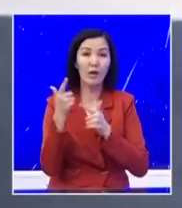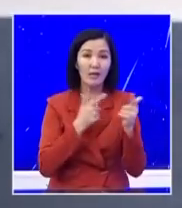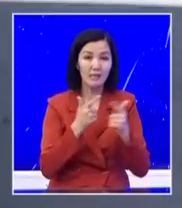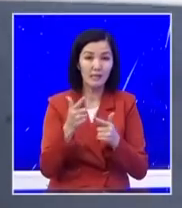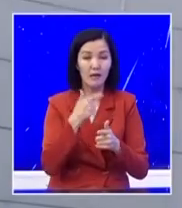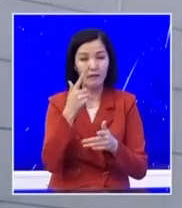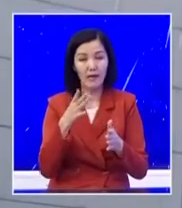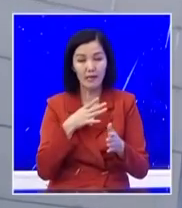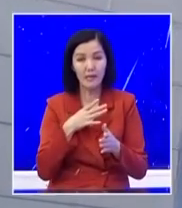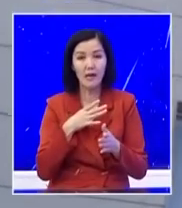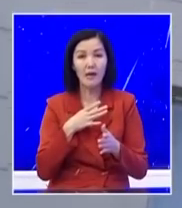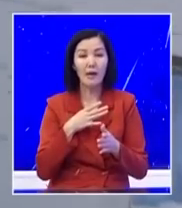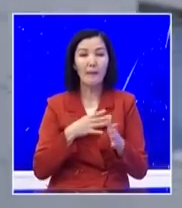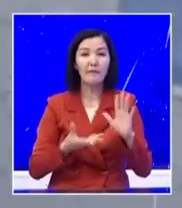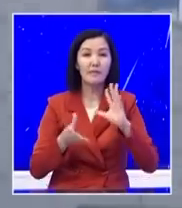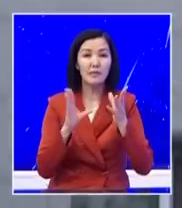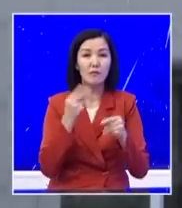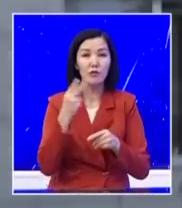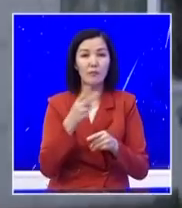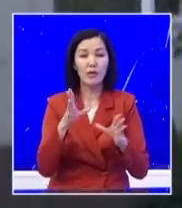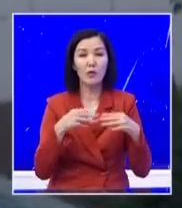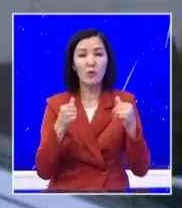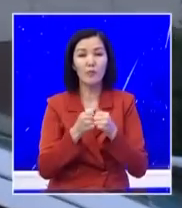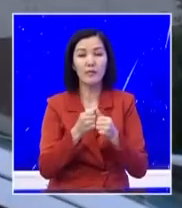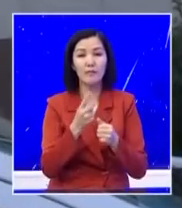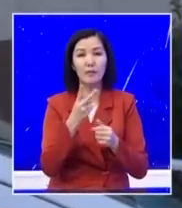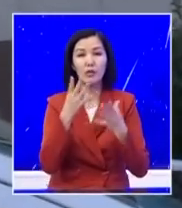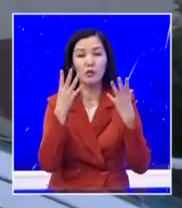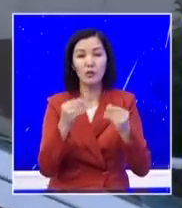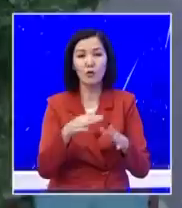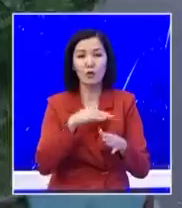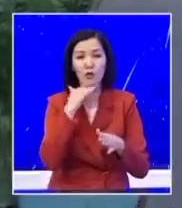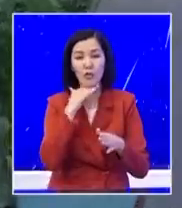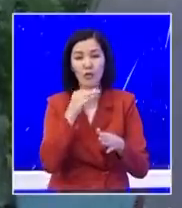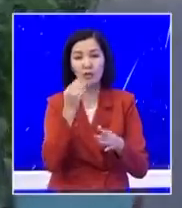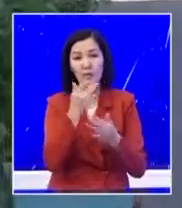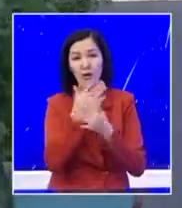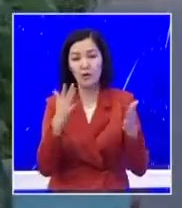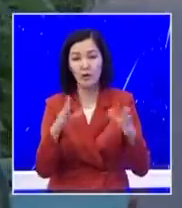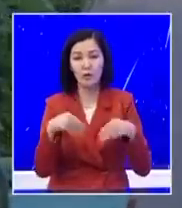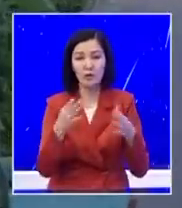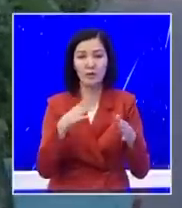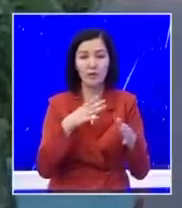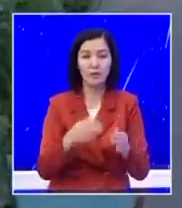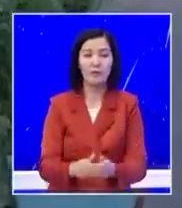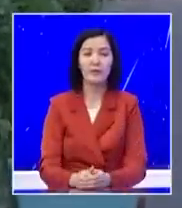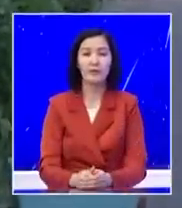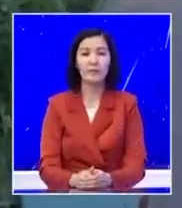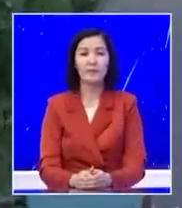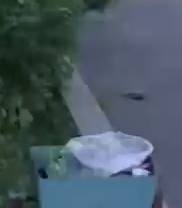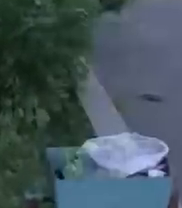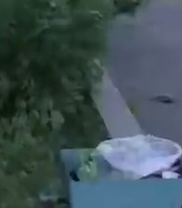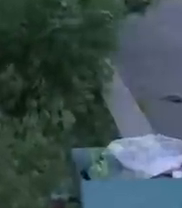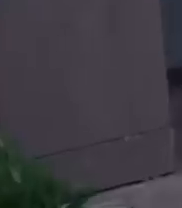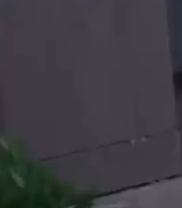екендіктерін танытты. Олар бас аяға 22 отбасыға бірнеше күнге жетерлік, адам өміріне қажетті азық түлік тегін үлестірді. Рахат Рахымжан,